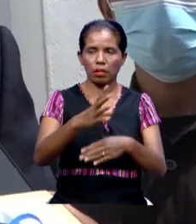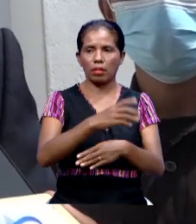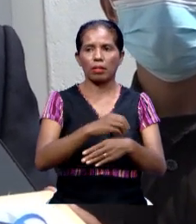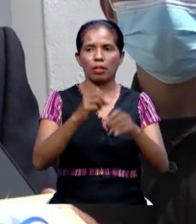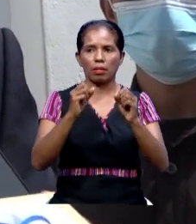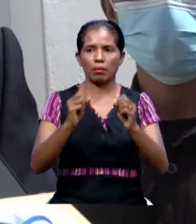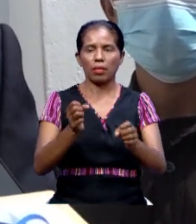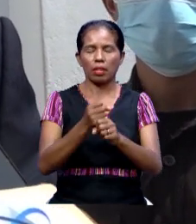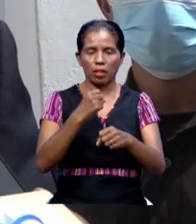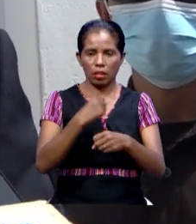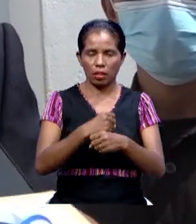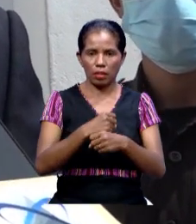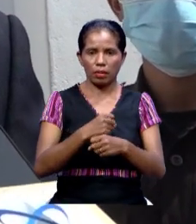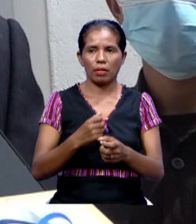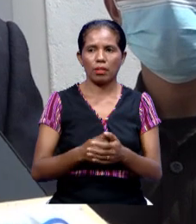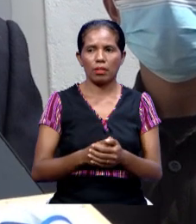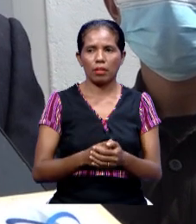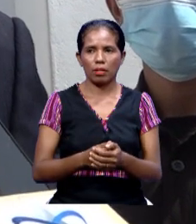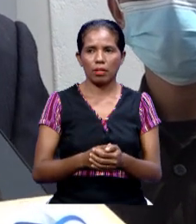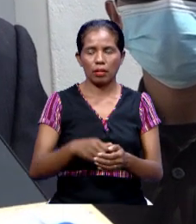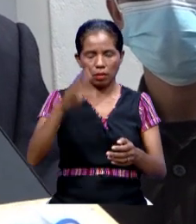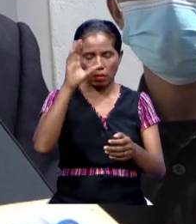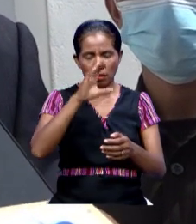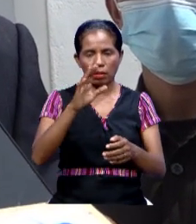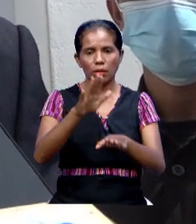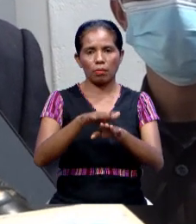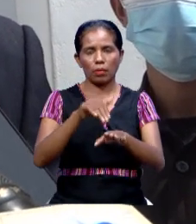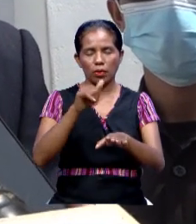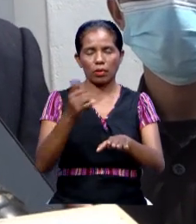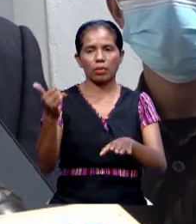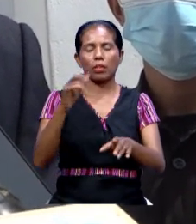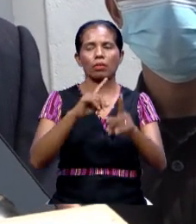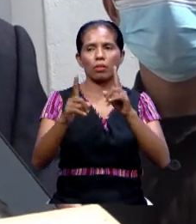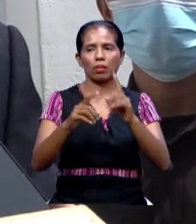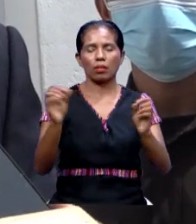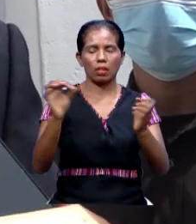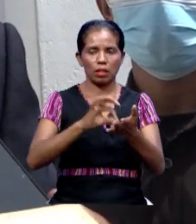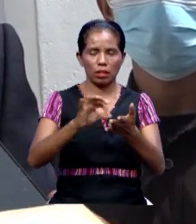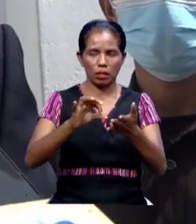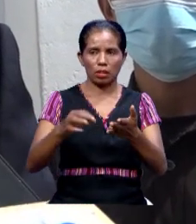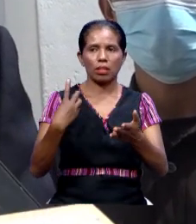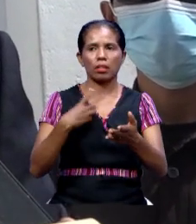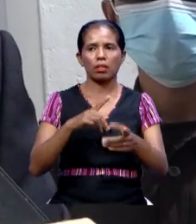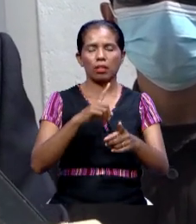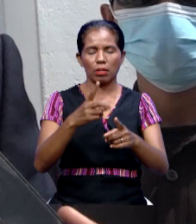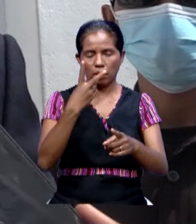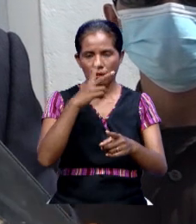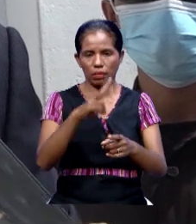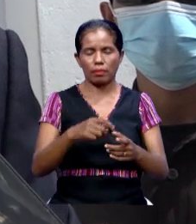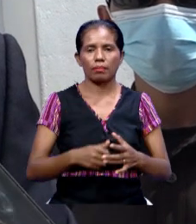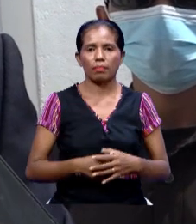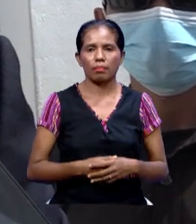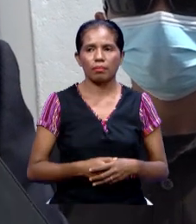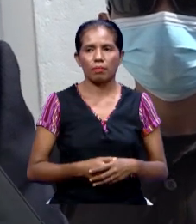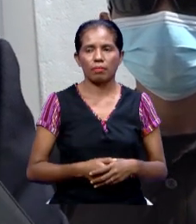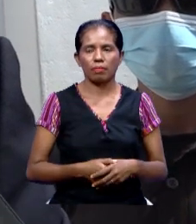bela prosesona. Kita harusnya bulu sirah atau kualias untuk dia. Lawas hasilnya kontrol masih kita saya buka solusi. Masih kita konfederasi sih ini